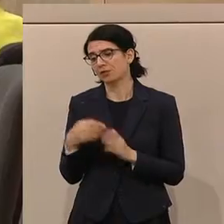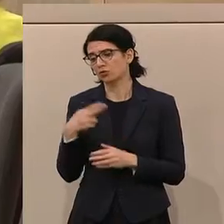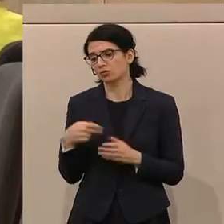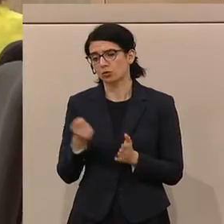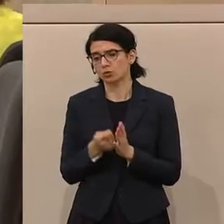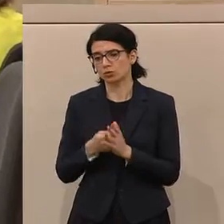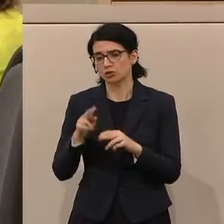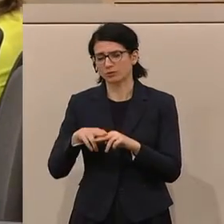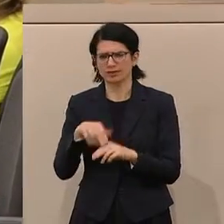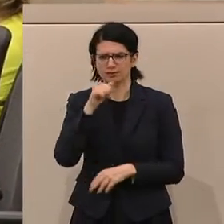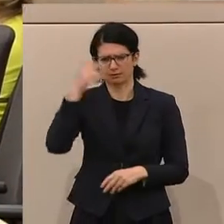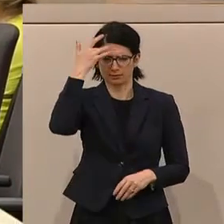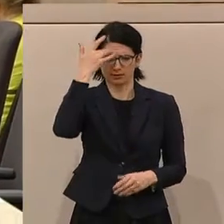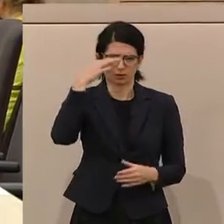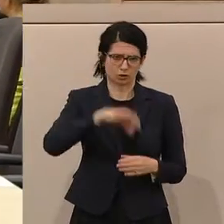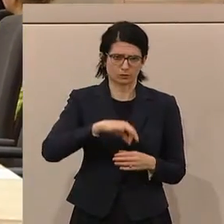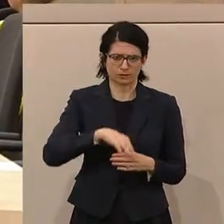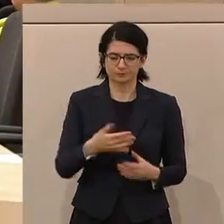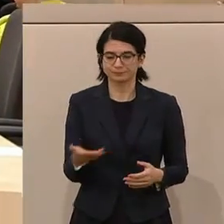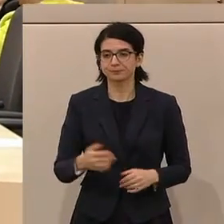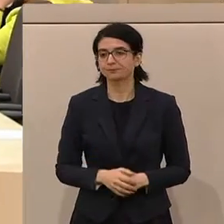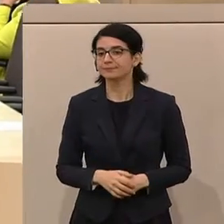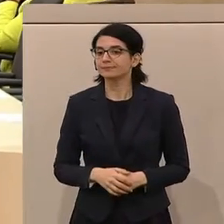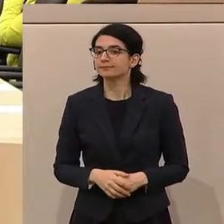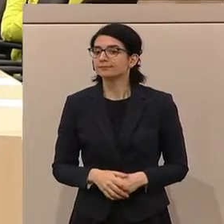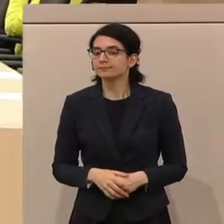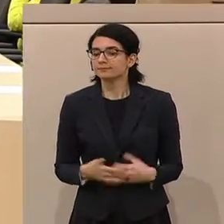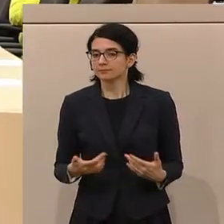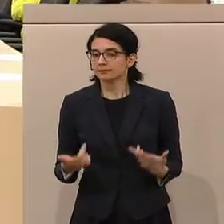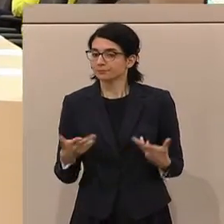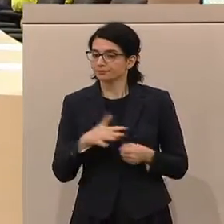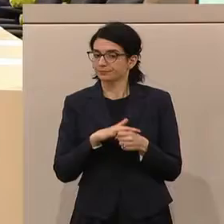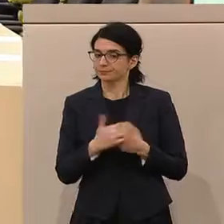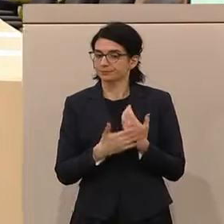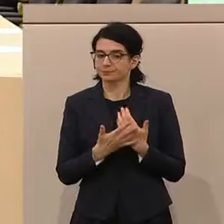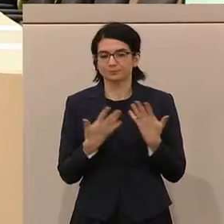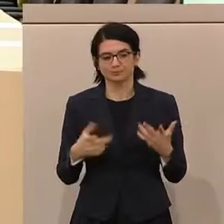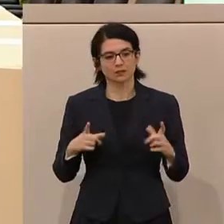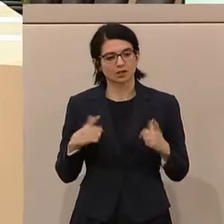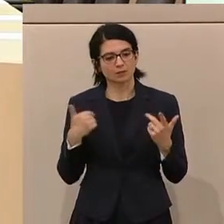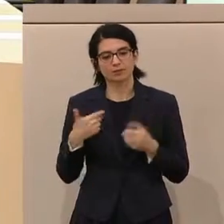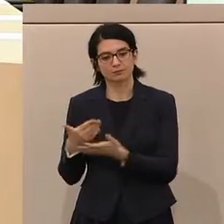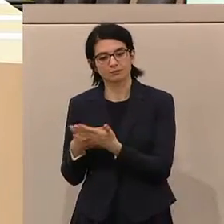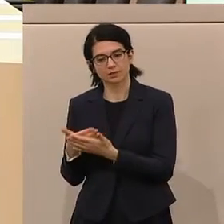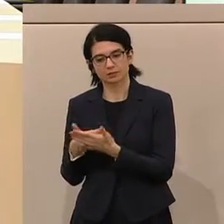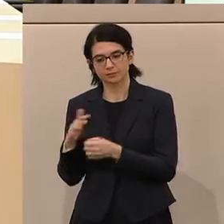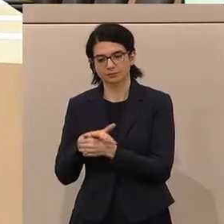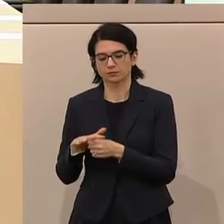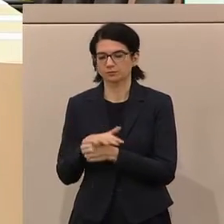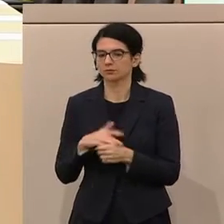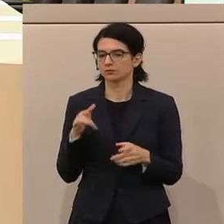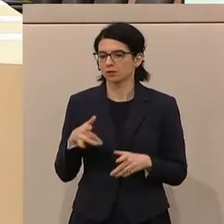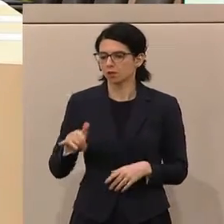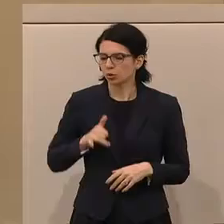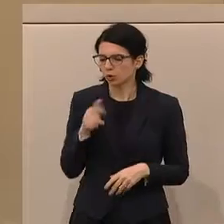ist nicht unbedingt das intelligenteste Sparen. Und genauso wie es in diesem Bereich aus geschildert wird, erleben wir es im Bildungsbereich. Da spart man auf Kosten